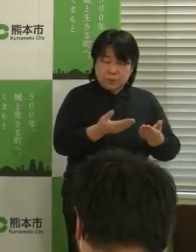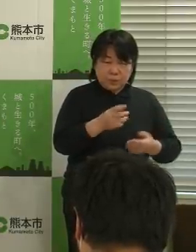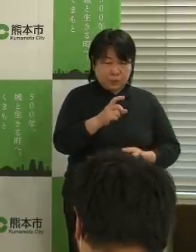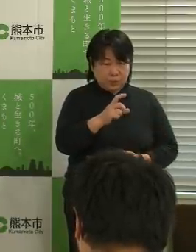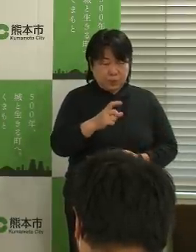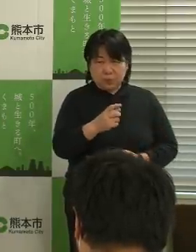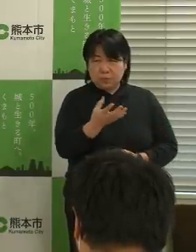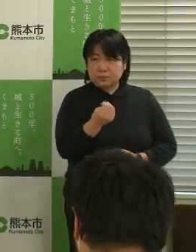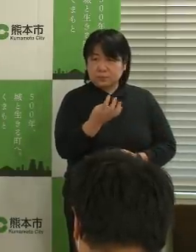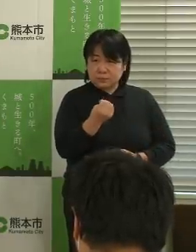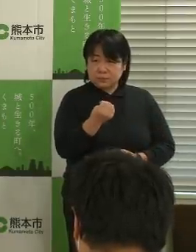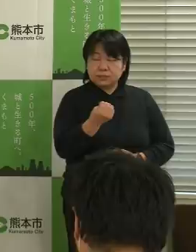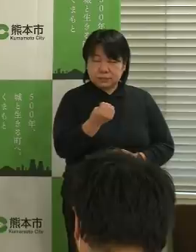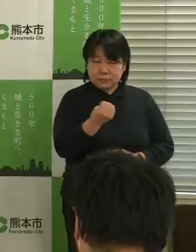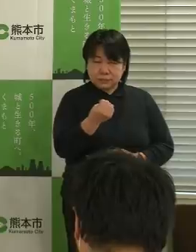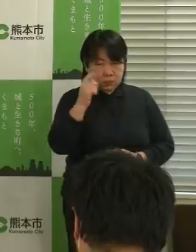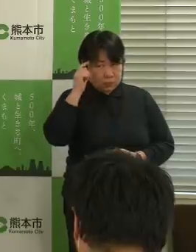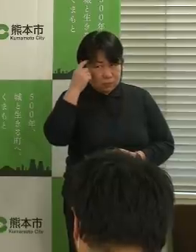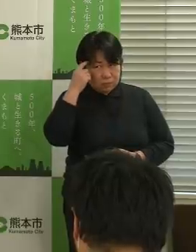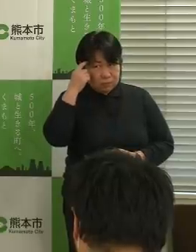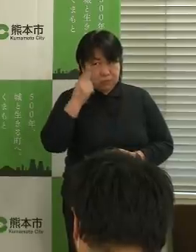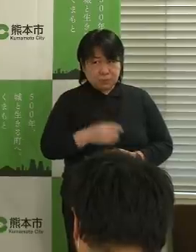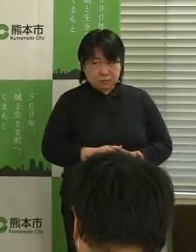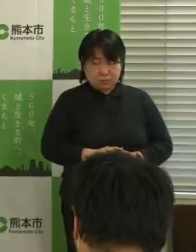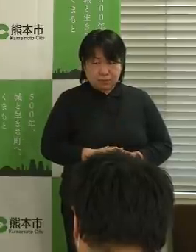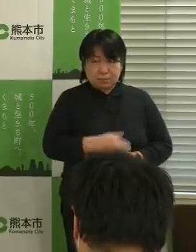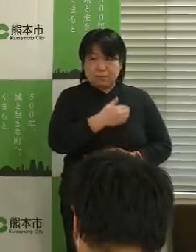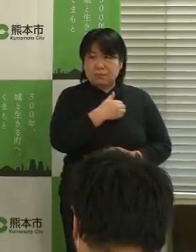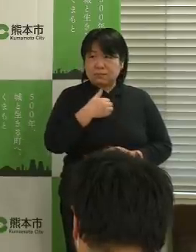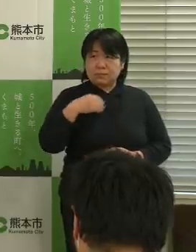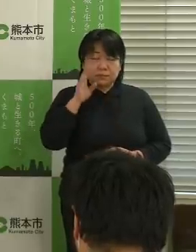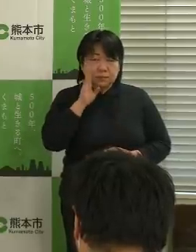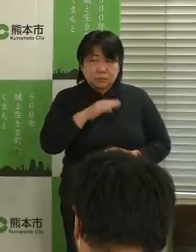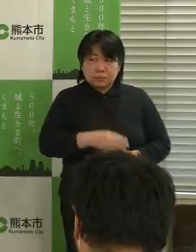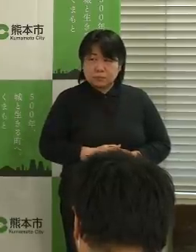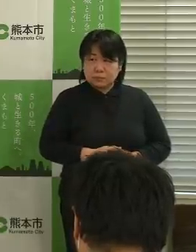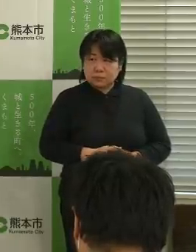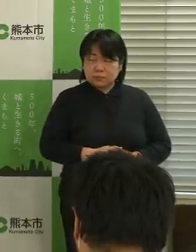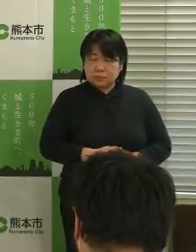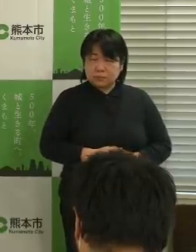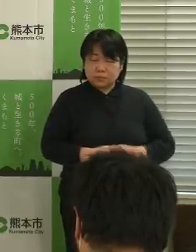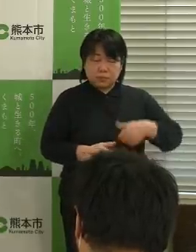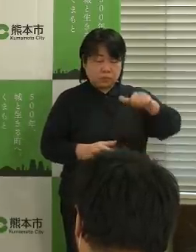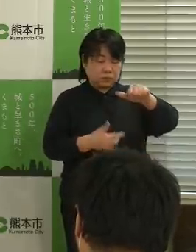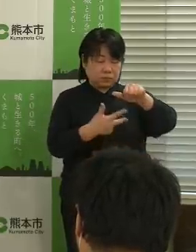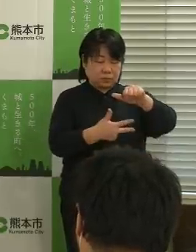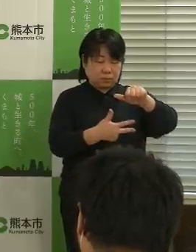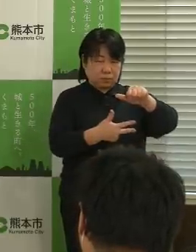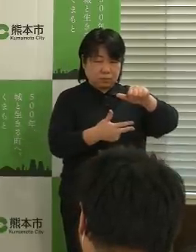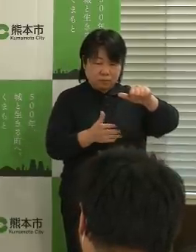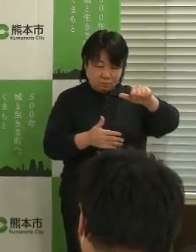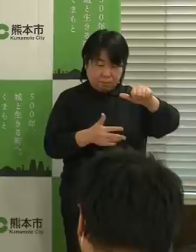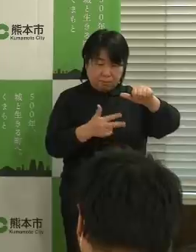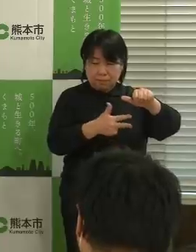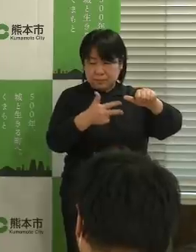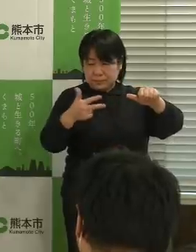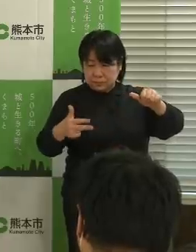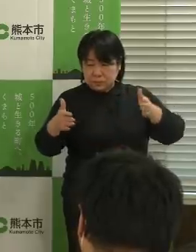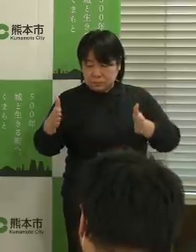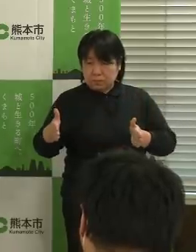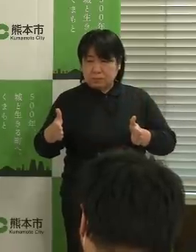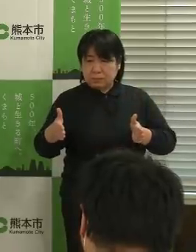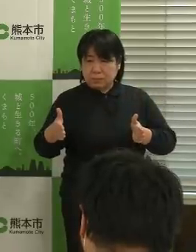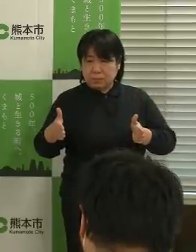すいということ、それから例えばこれが5月7日からまた、 1週間とかですね、2週間とかになると非常にこ